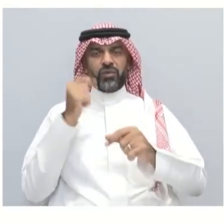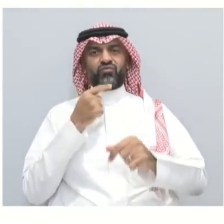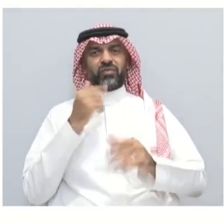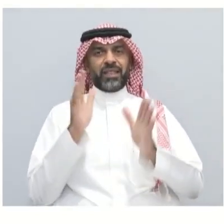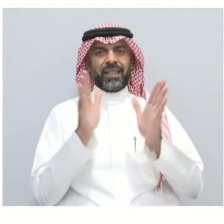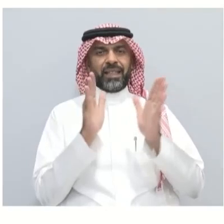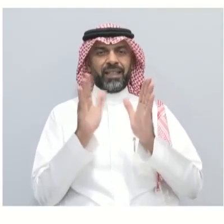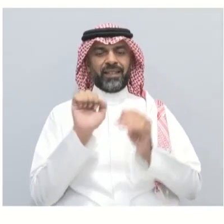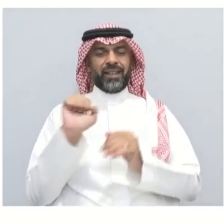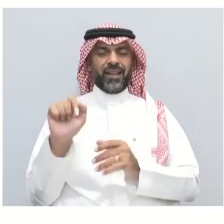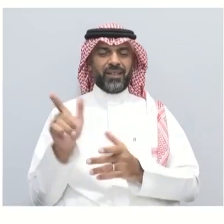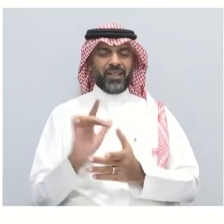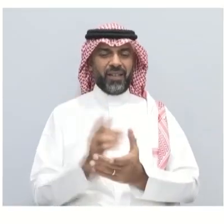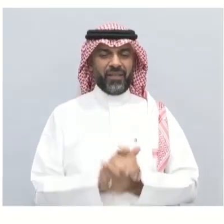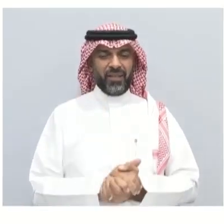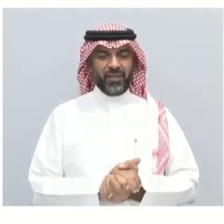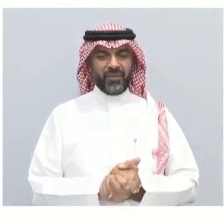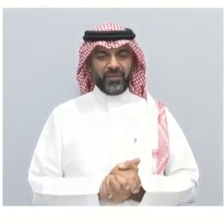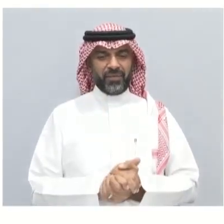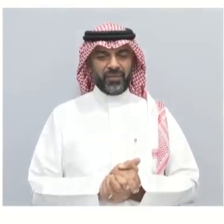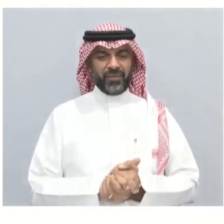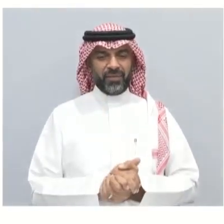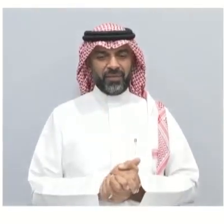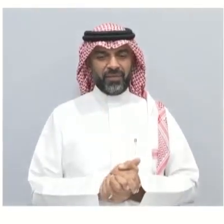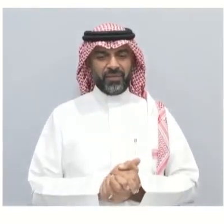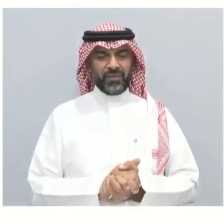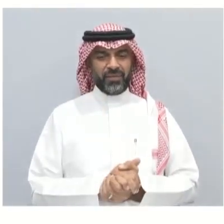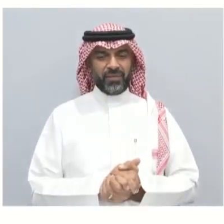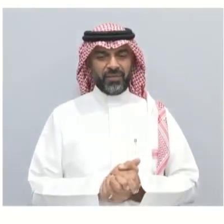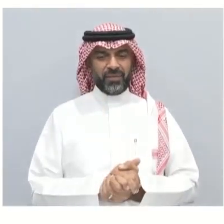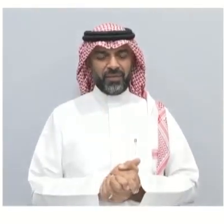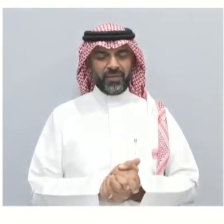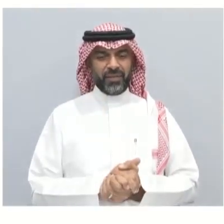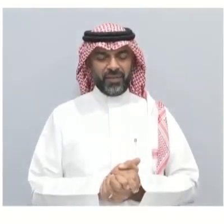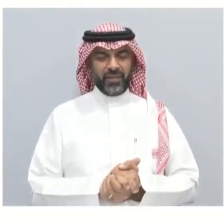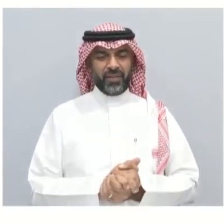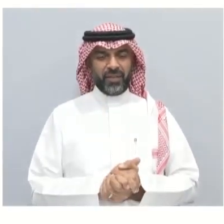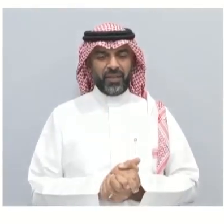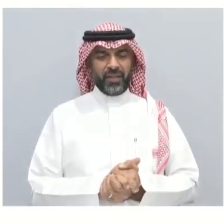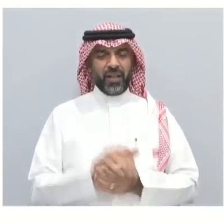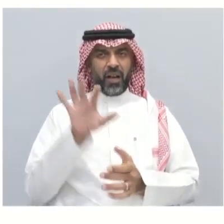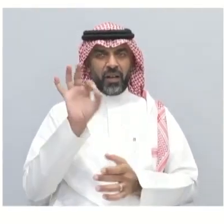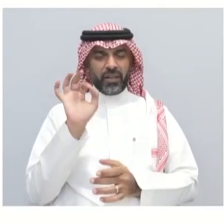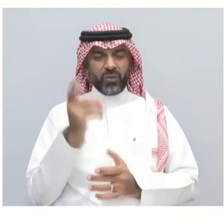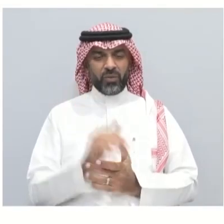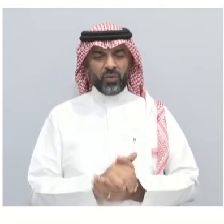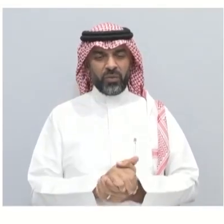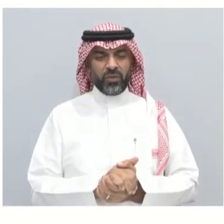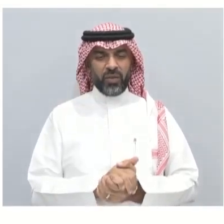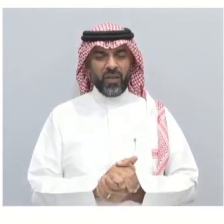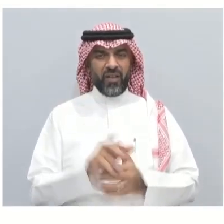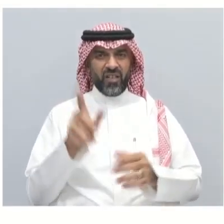التنسيقات الخاصه على النص نجد في البدايه النص من الشريط الرئيسي اقوم باختيار مجموعه